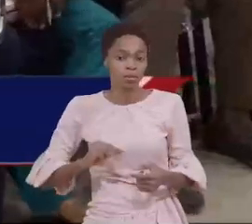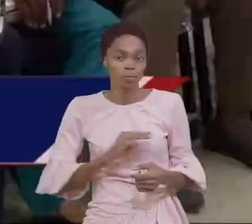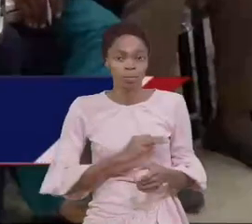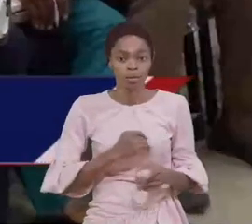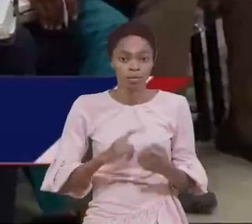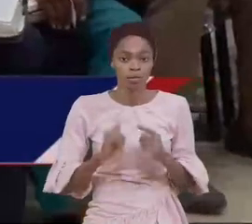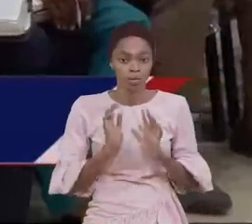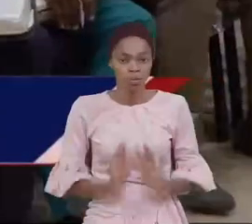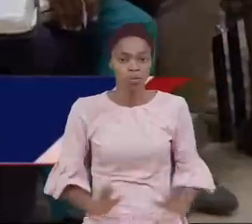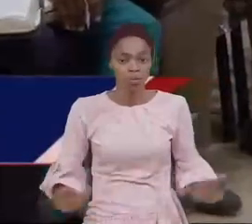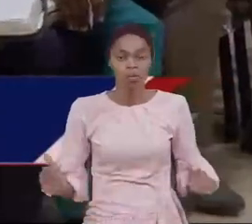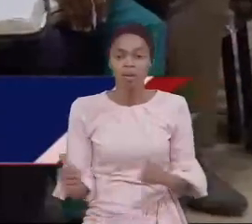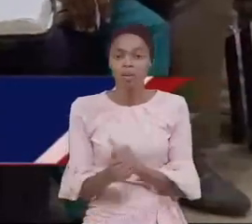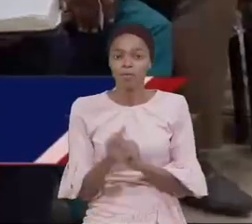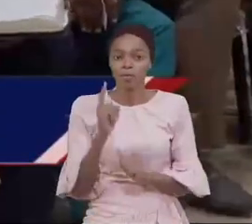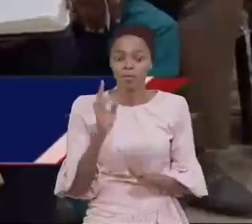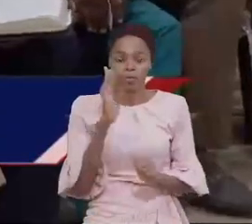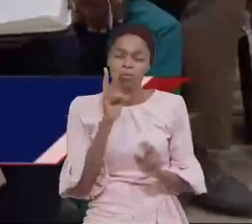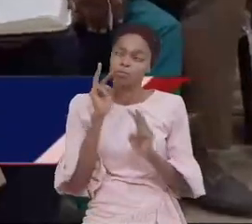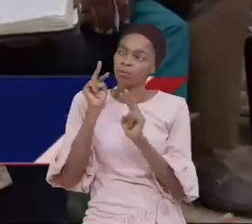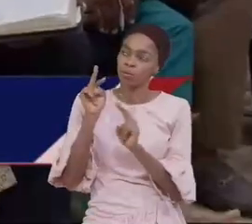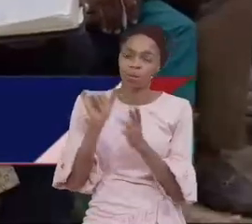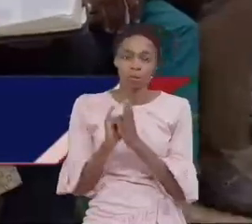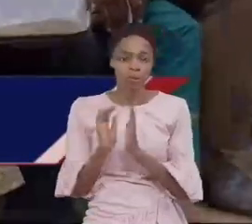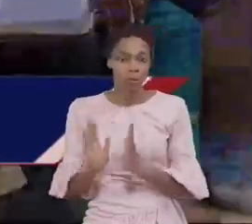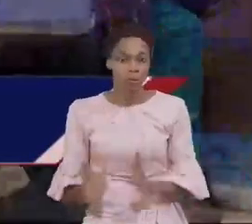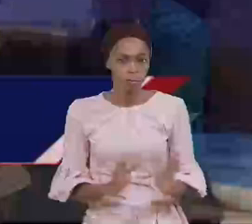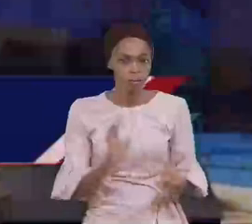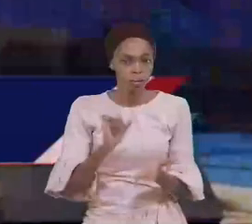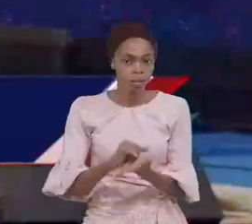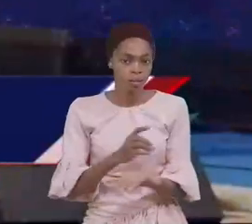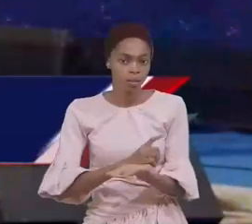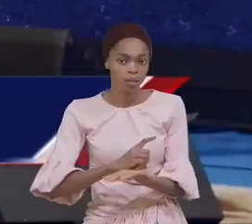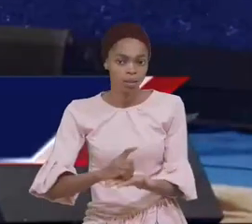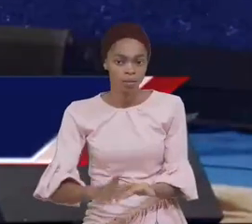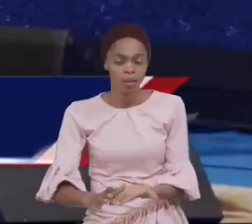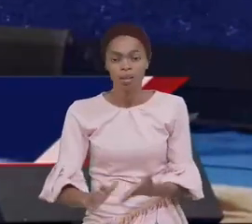Alors, tout le monde va considérer ce plan, le plan divin et